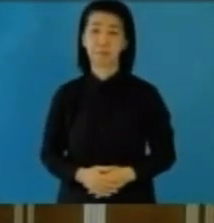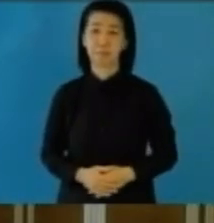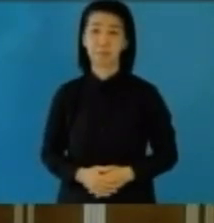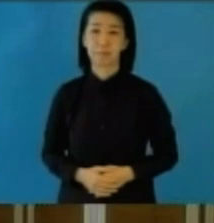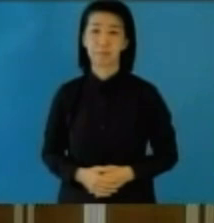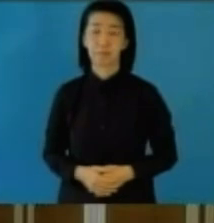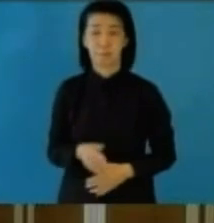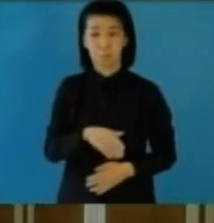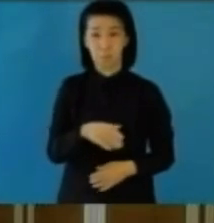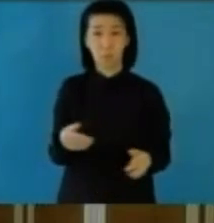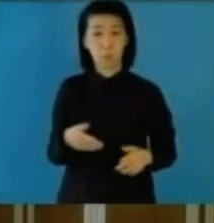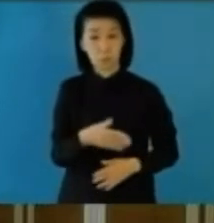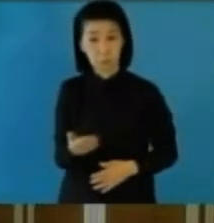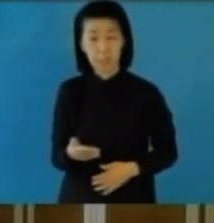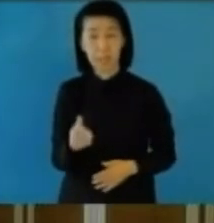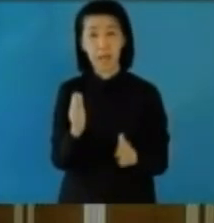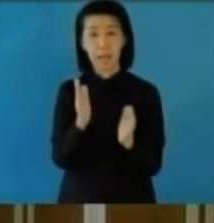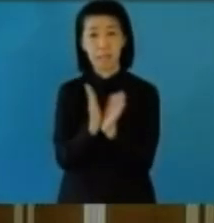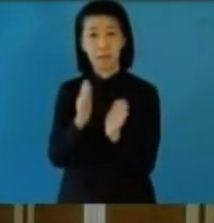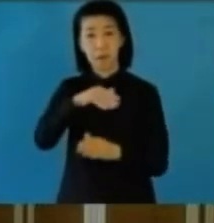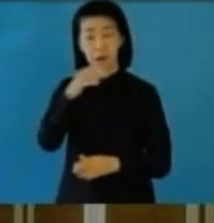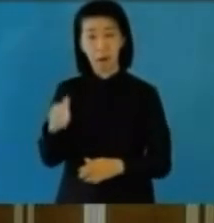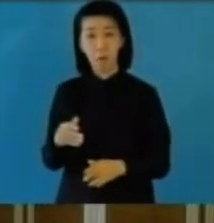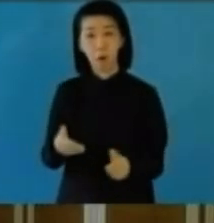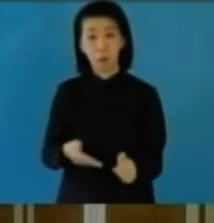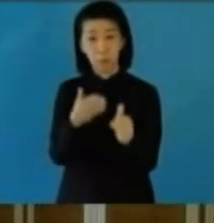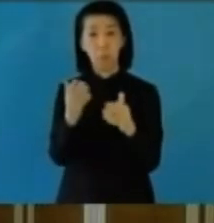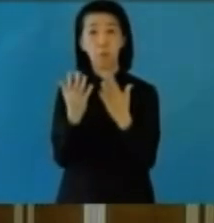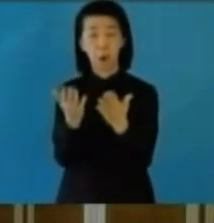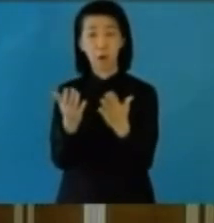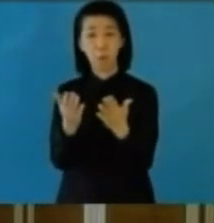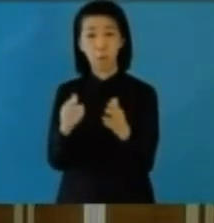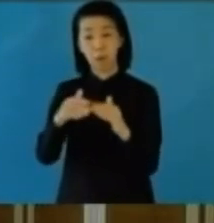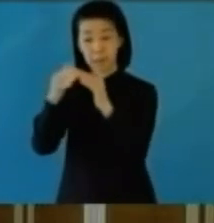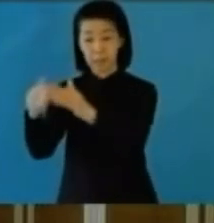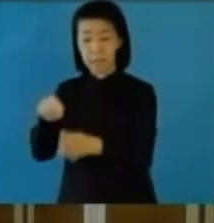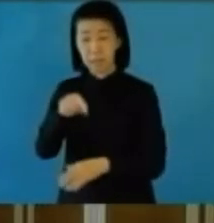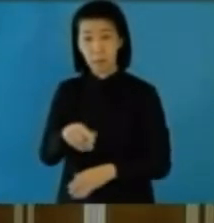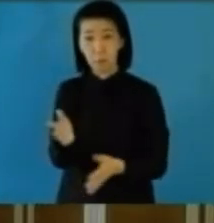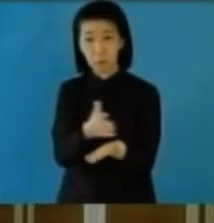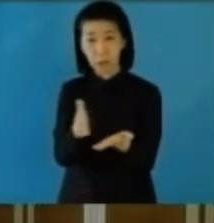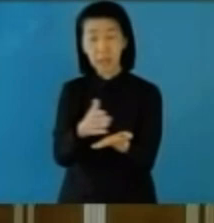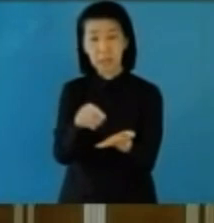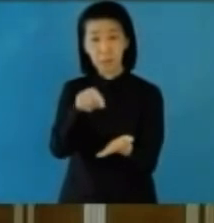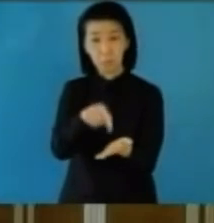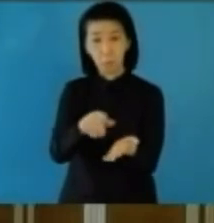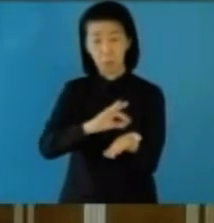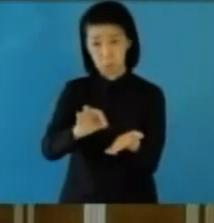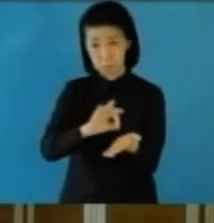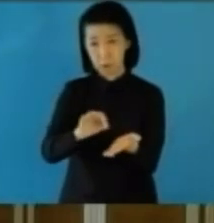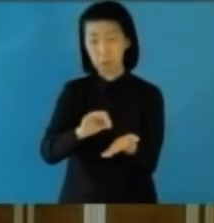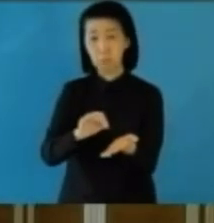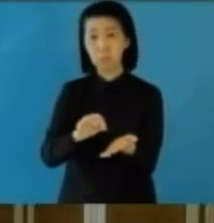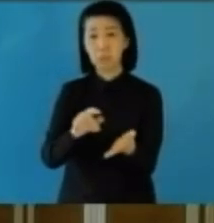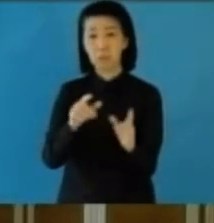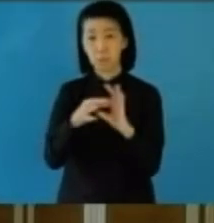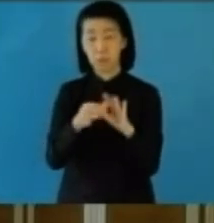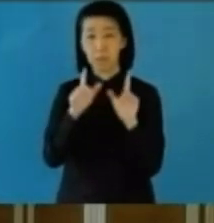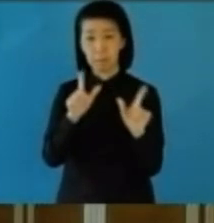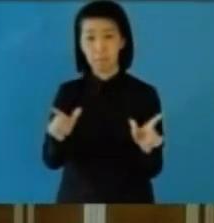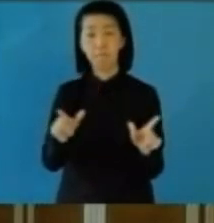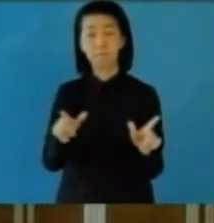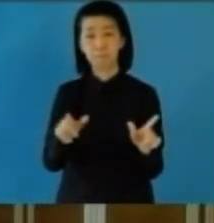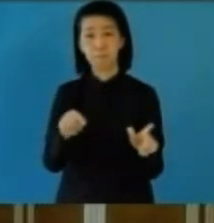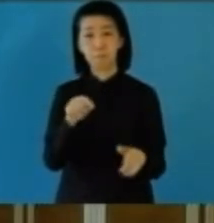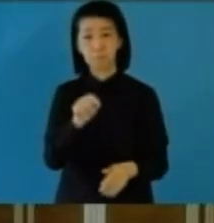次に桜学科養護学校の跡地の利活用についてでございます。桜学科養護学校廃止後の建物については